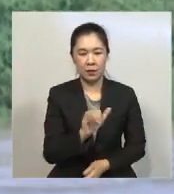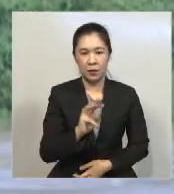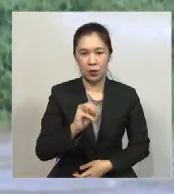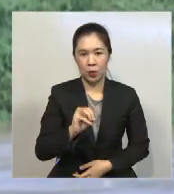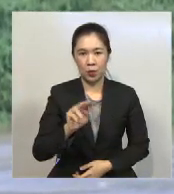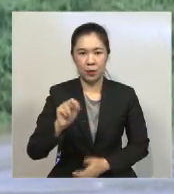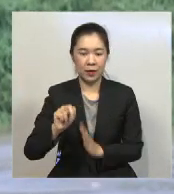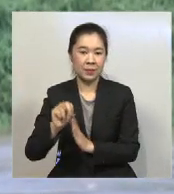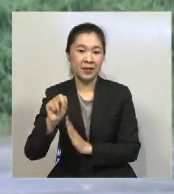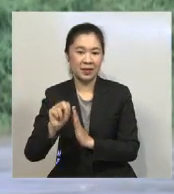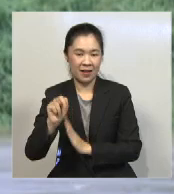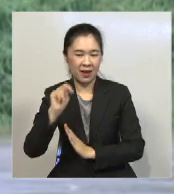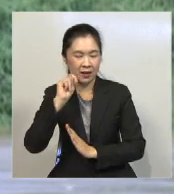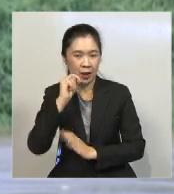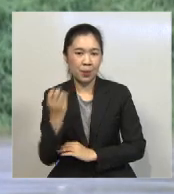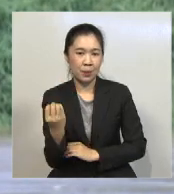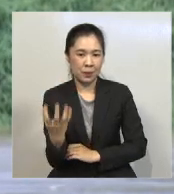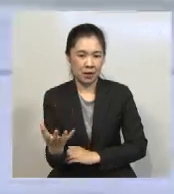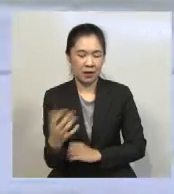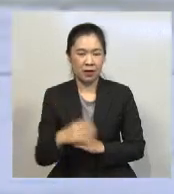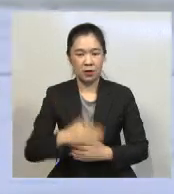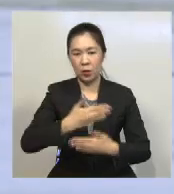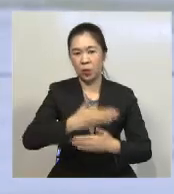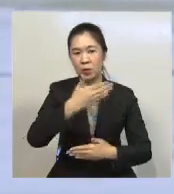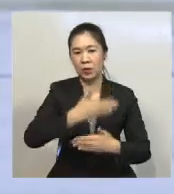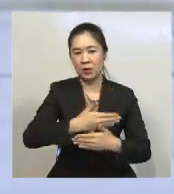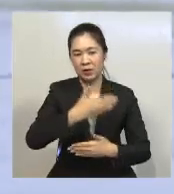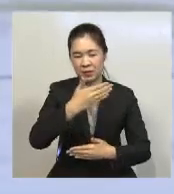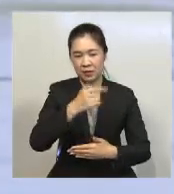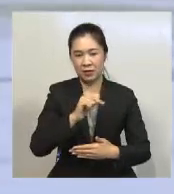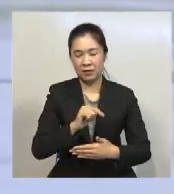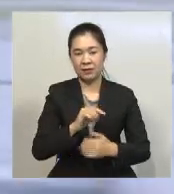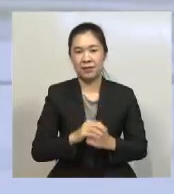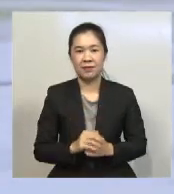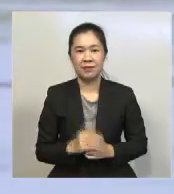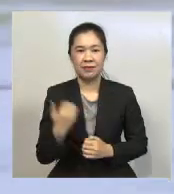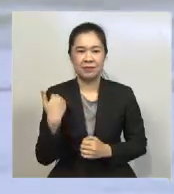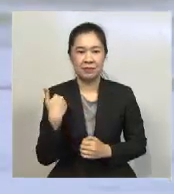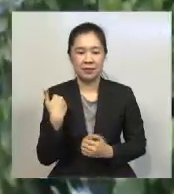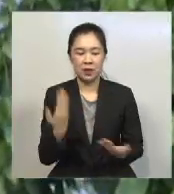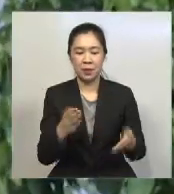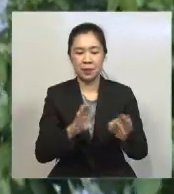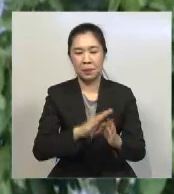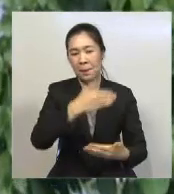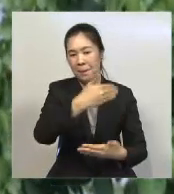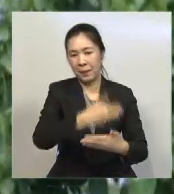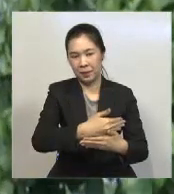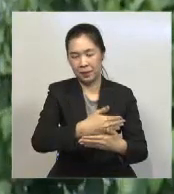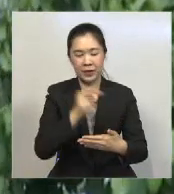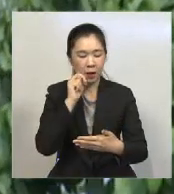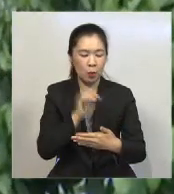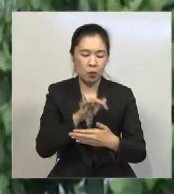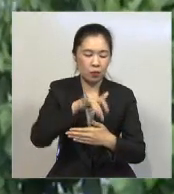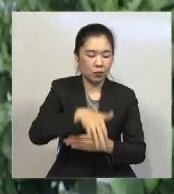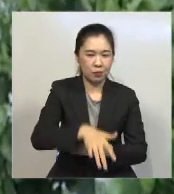ากนะครับก็ของเขื่อนสิริกิติ์เขื่อนแควน้อยบำรุงแดนทั้งต้นน้ำของแม่น้ำน่านก็มีการปิดเขื่อนไม่มีการระบายน้ำก็เพื่อจะร